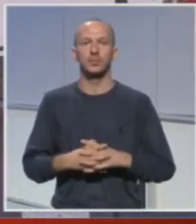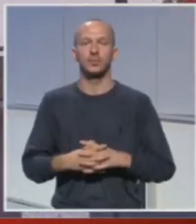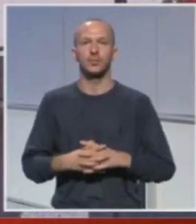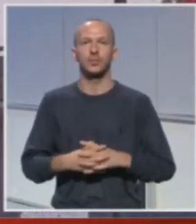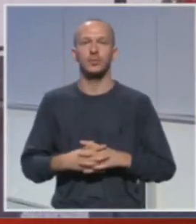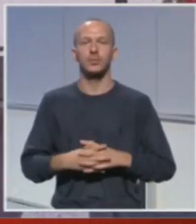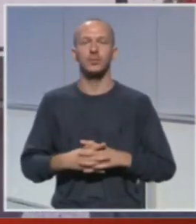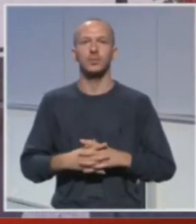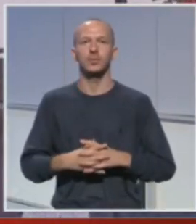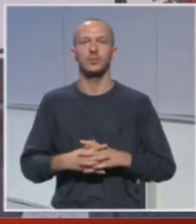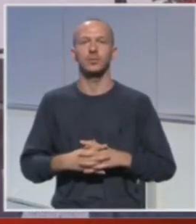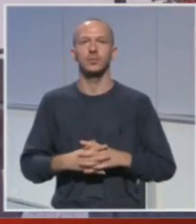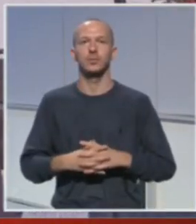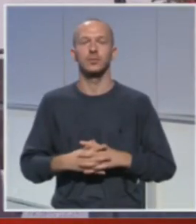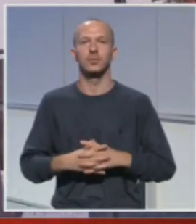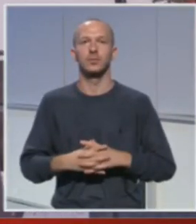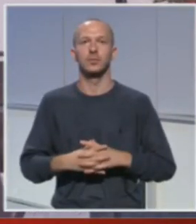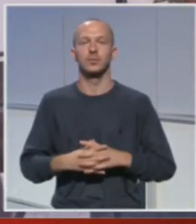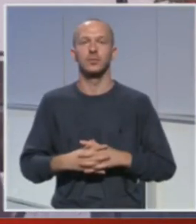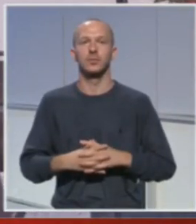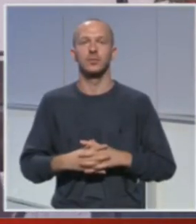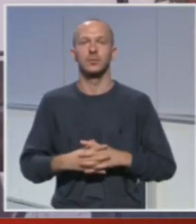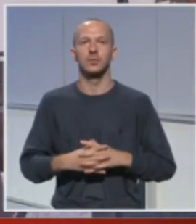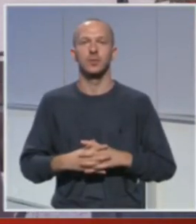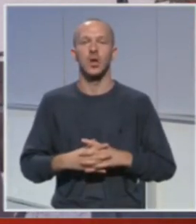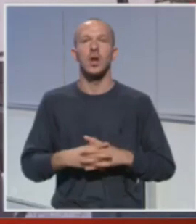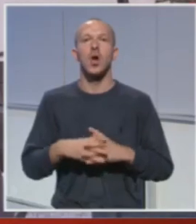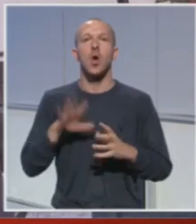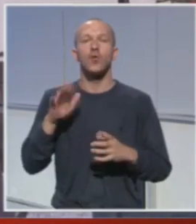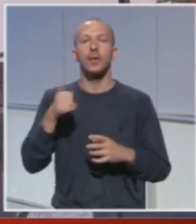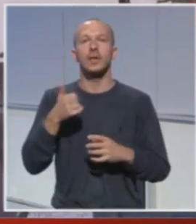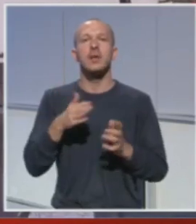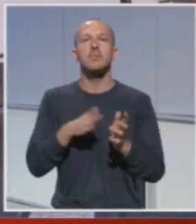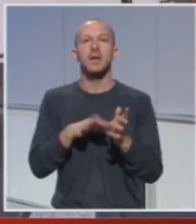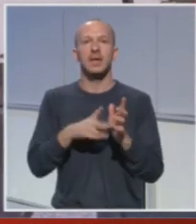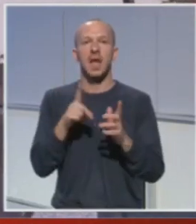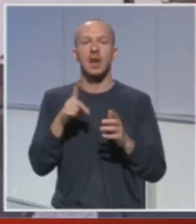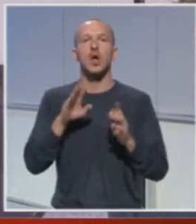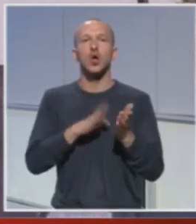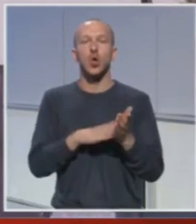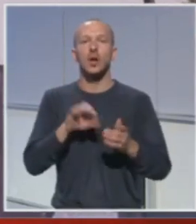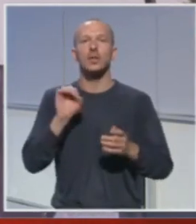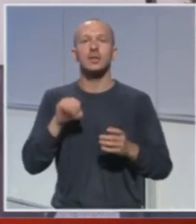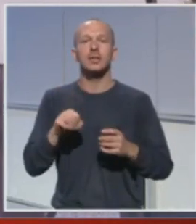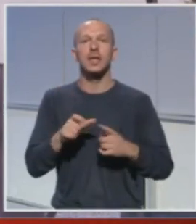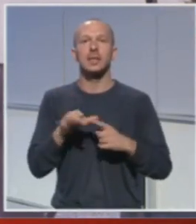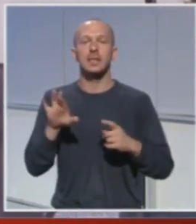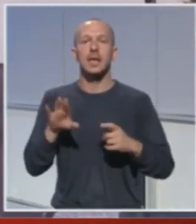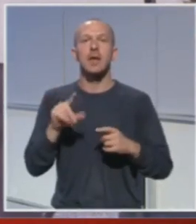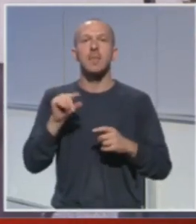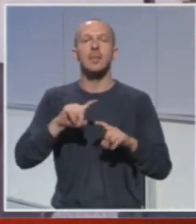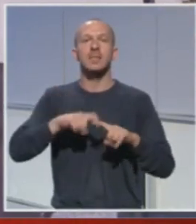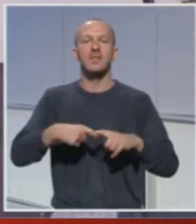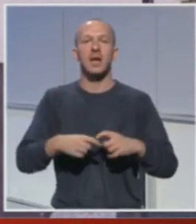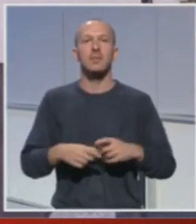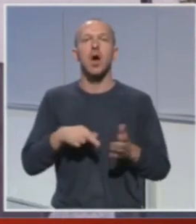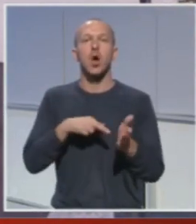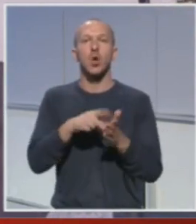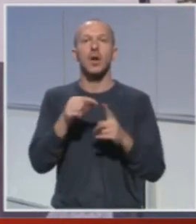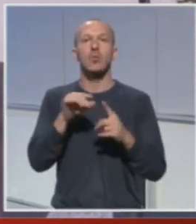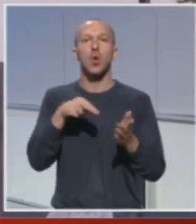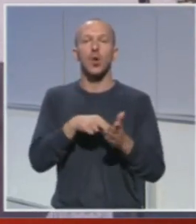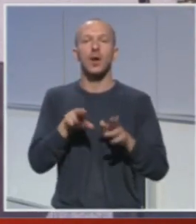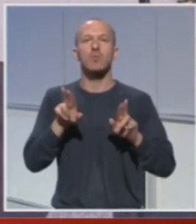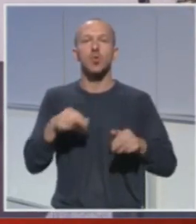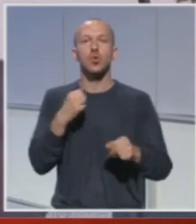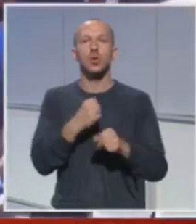think this is the material proof. Ovo je jedan materijalan dokaz da se malim stvarima, dakle korak po korak,